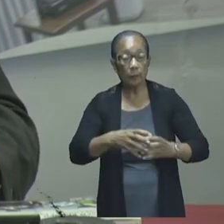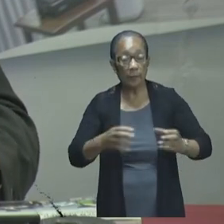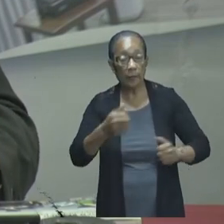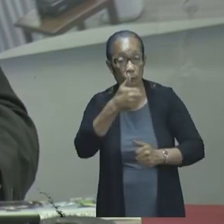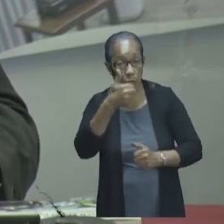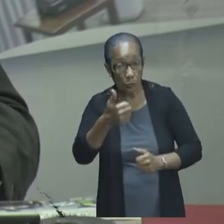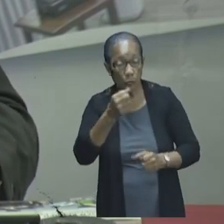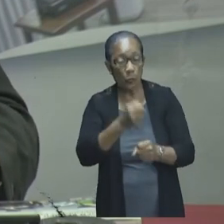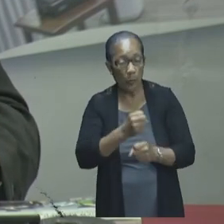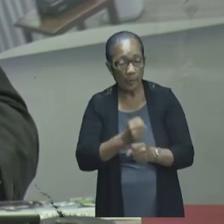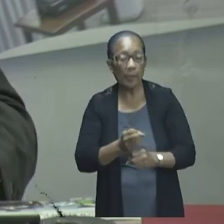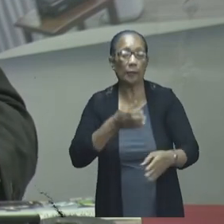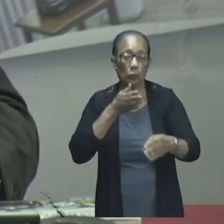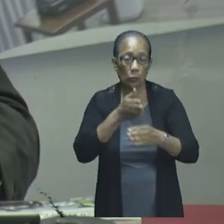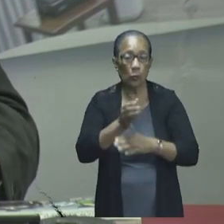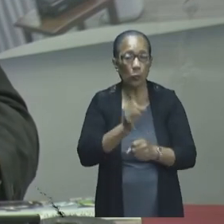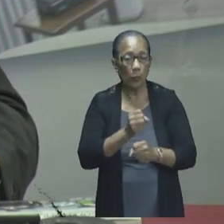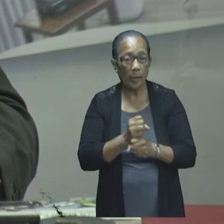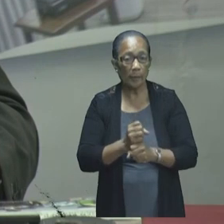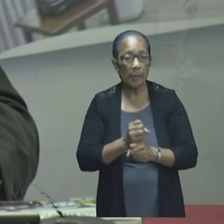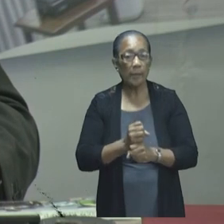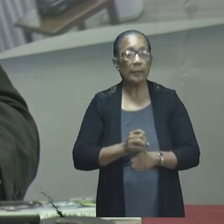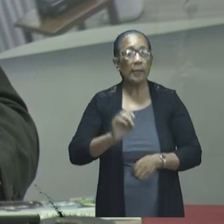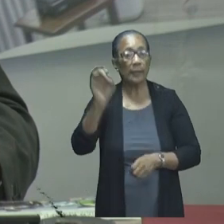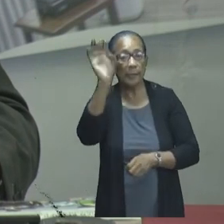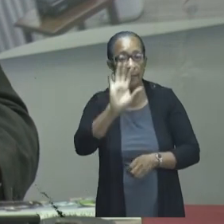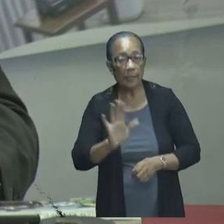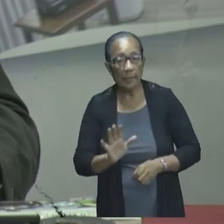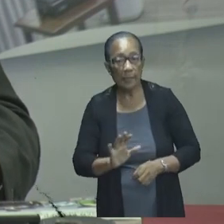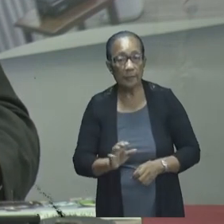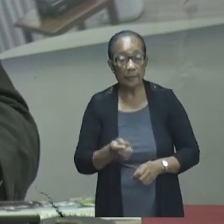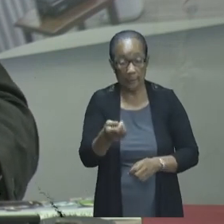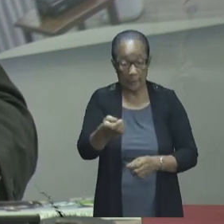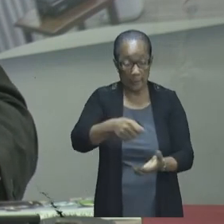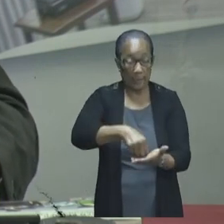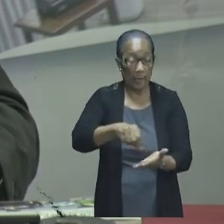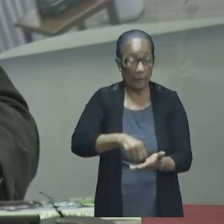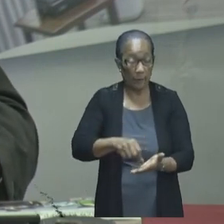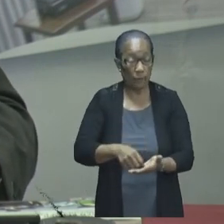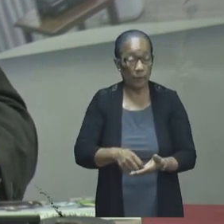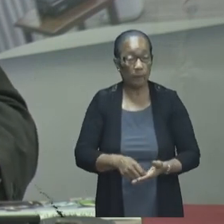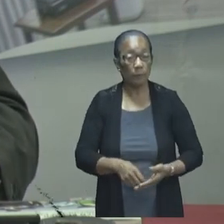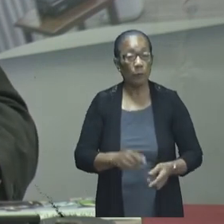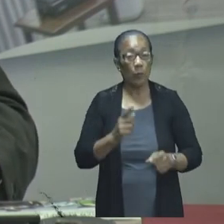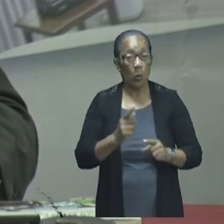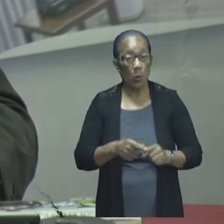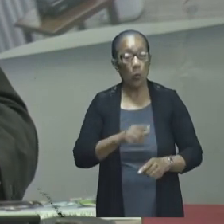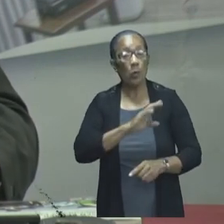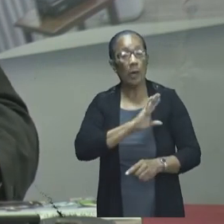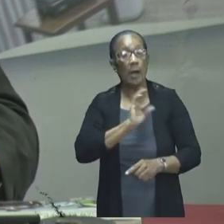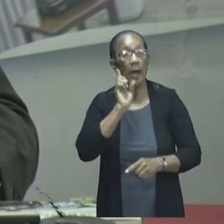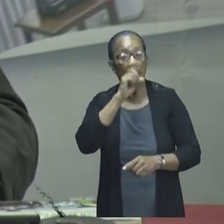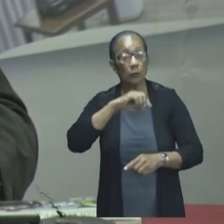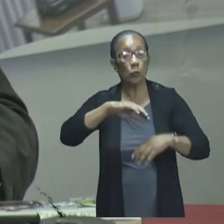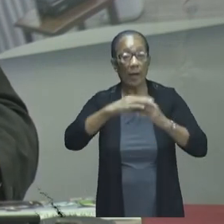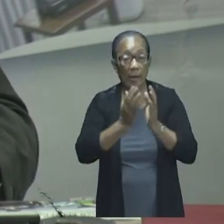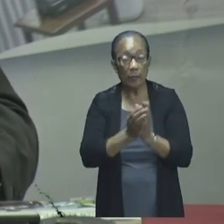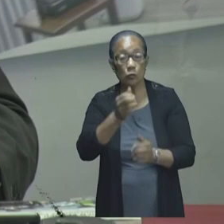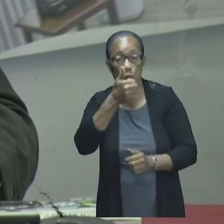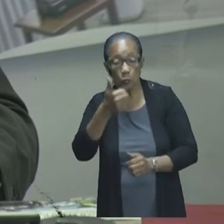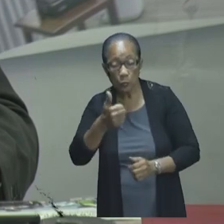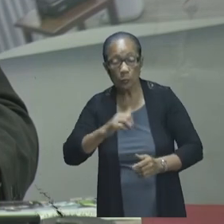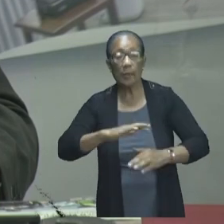gaat dat door werken naar de energietarieven natuurlijk als wij de zaken beter organiseren daarbinnen